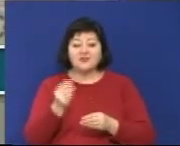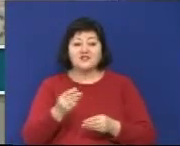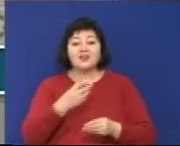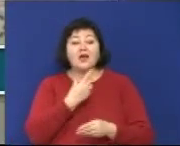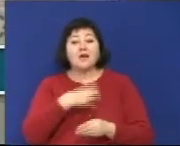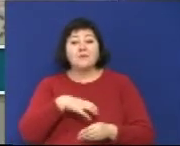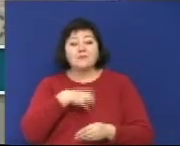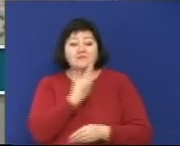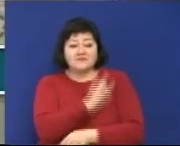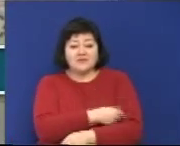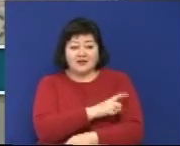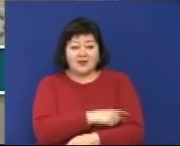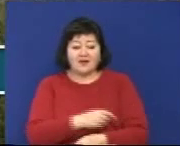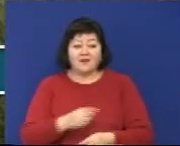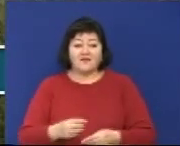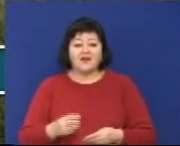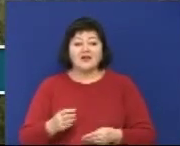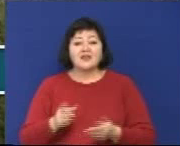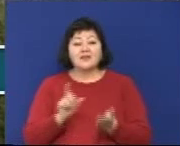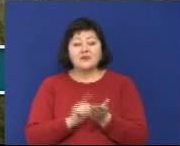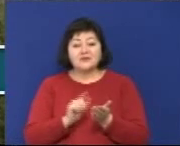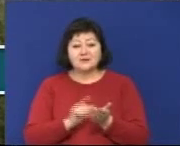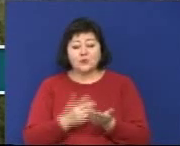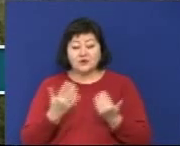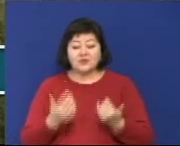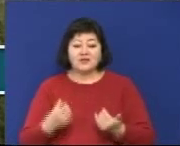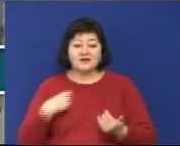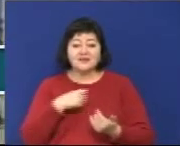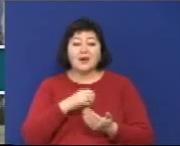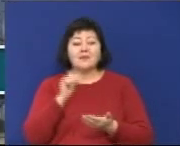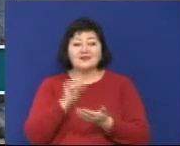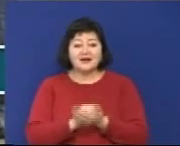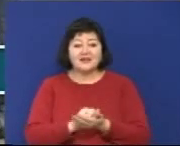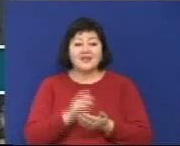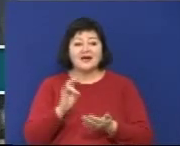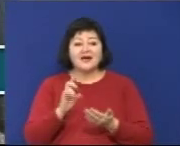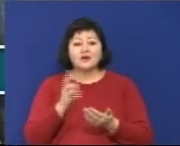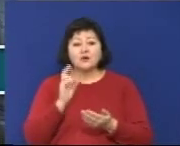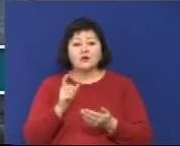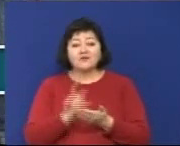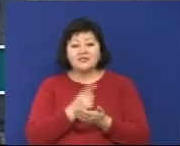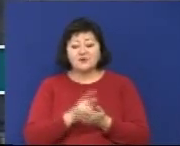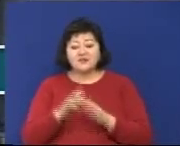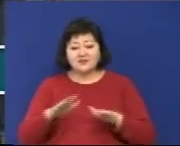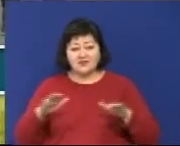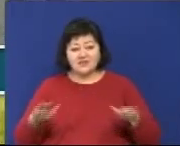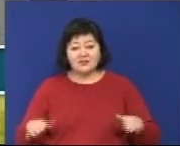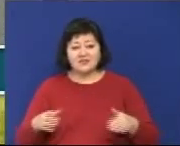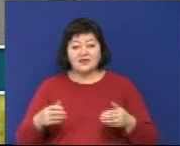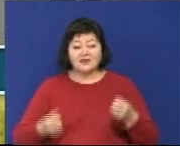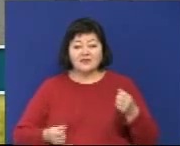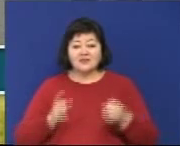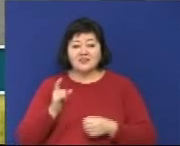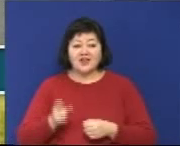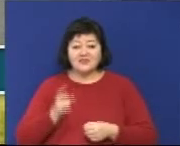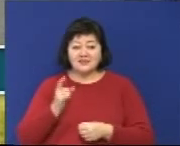страхования. Правительство называет таких граждан самозанятыми. В частности, это таксисты, няни, люди, продающие собственный скот. С 1 января этого